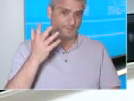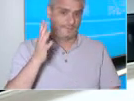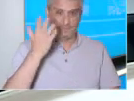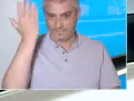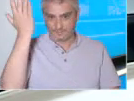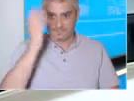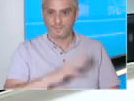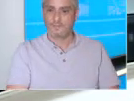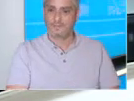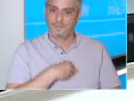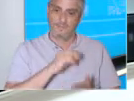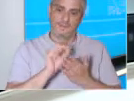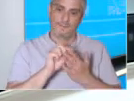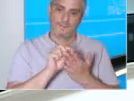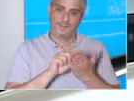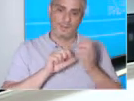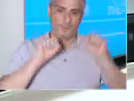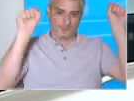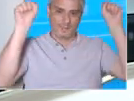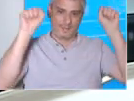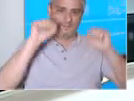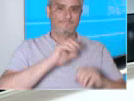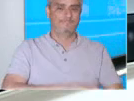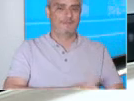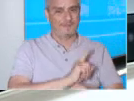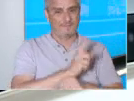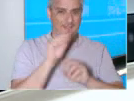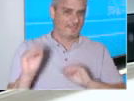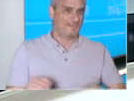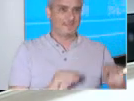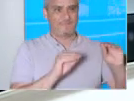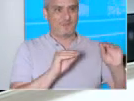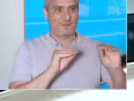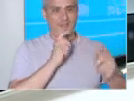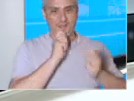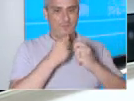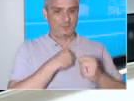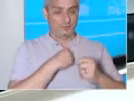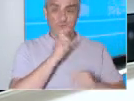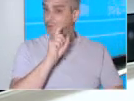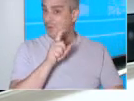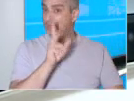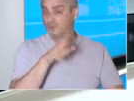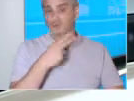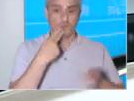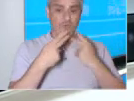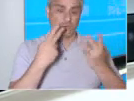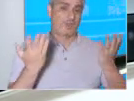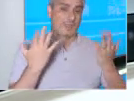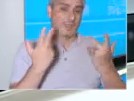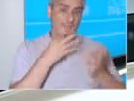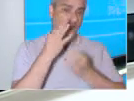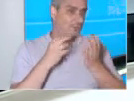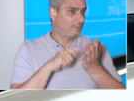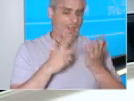מי יודע כמה. אני ממלא את הווינר, ואנחנו רשמנו לפני. טוב, מיד נעבור למוריין שלנו, שאולי לא יש תשובות על כמה